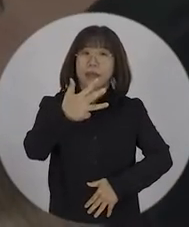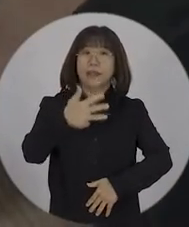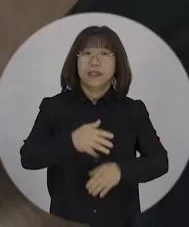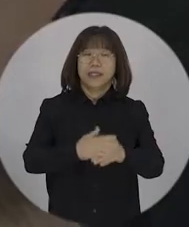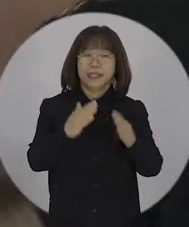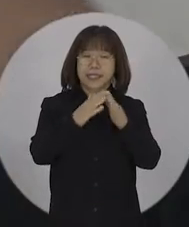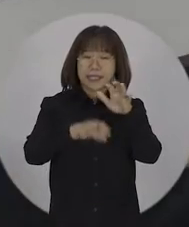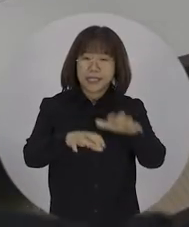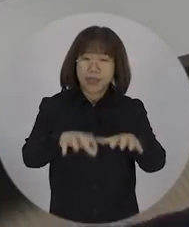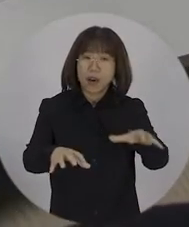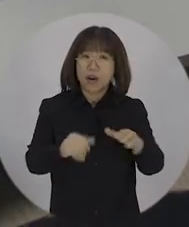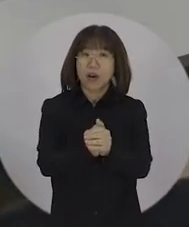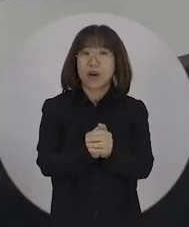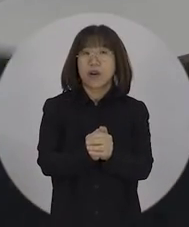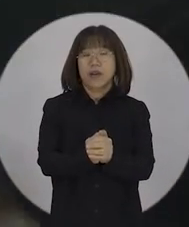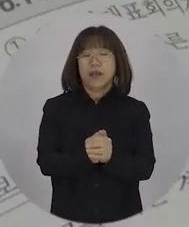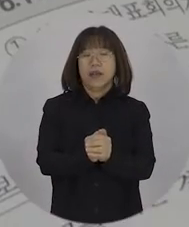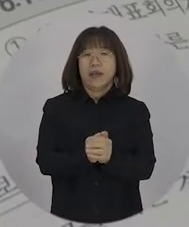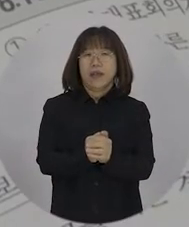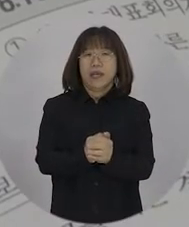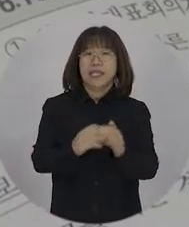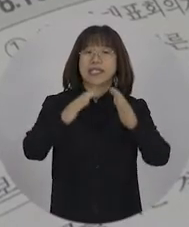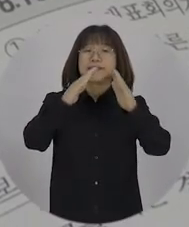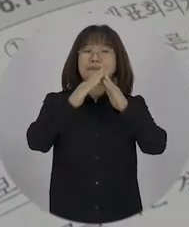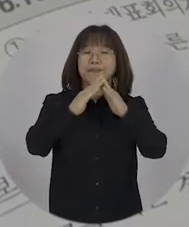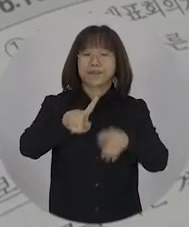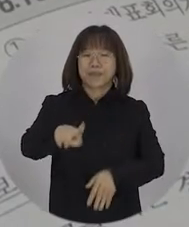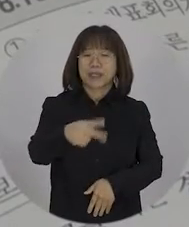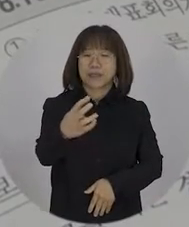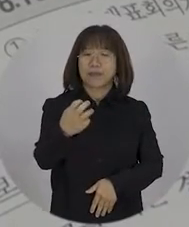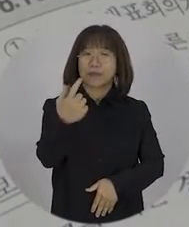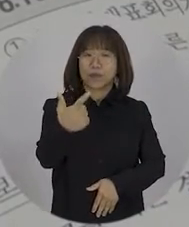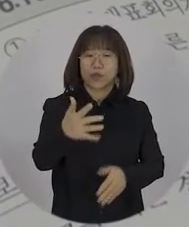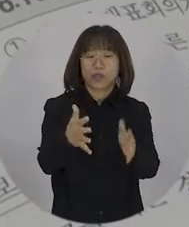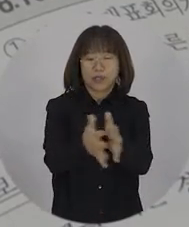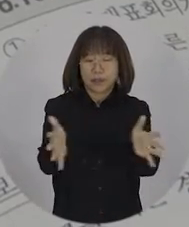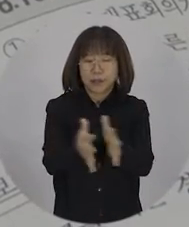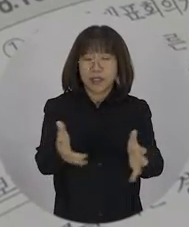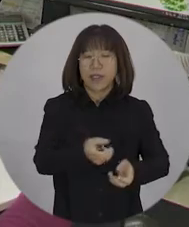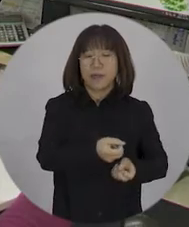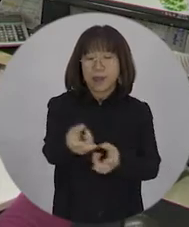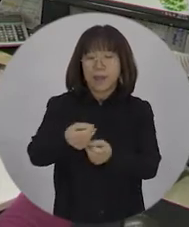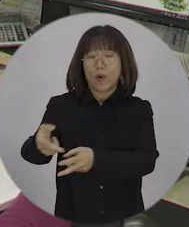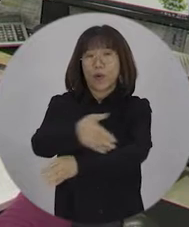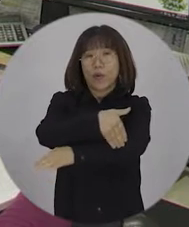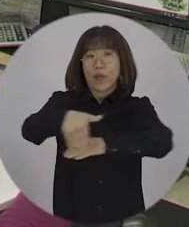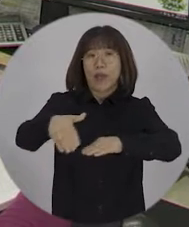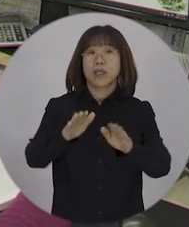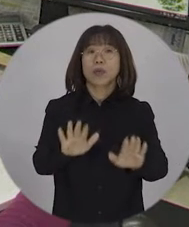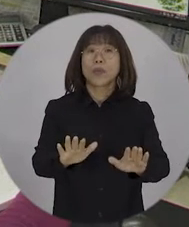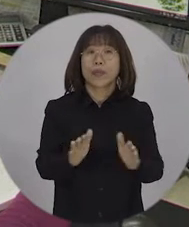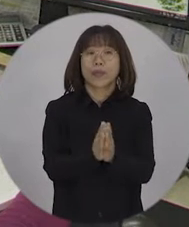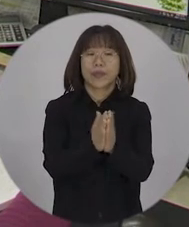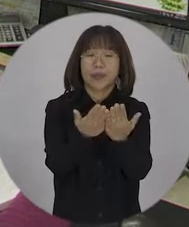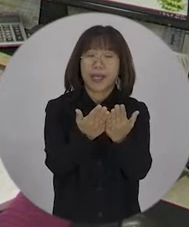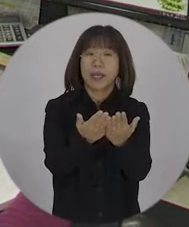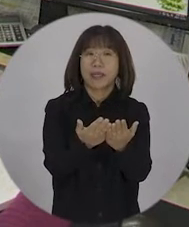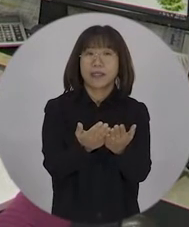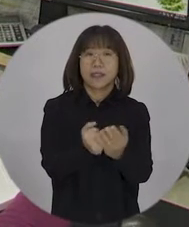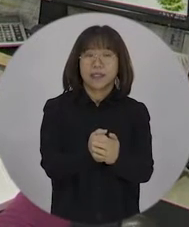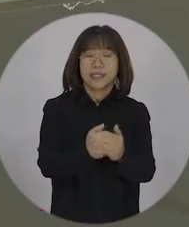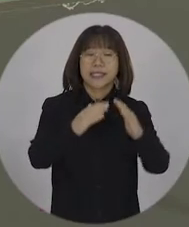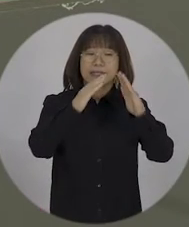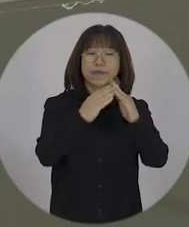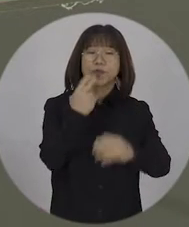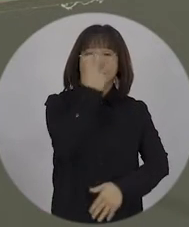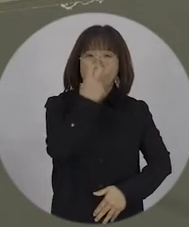제작해 지역내 의무 관리대상 공동주택 100 36개 단지의 배포될 예정입니다 한편 이번 자료집을